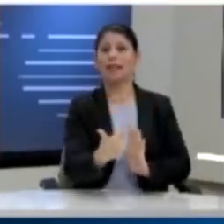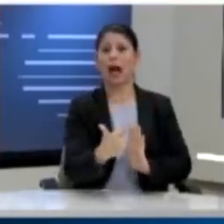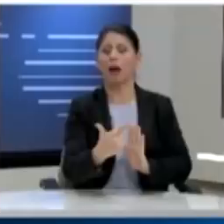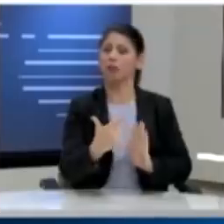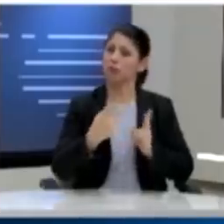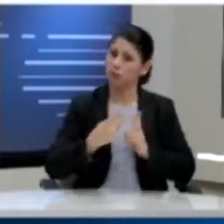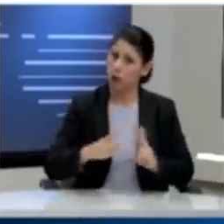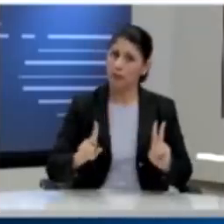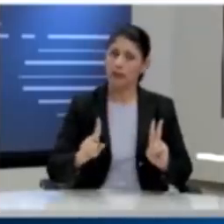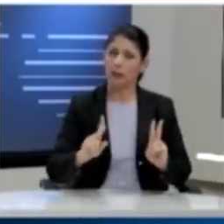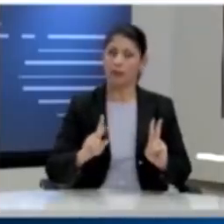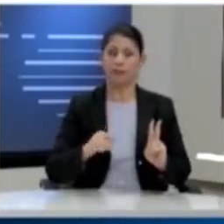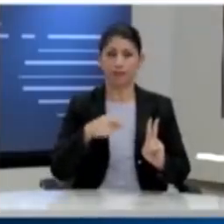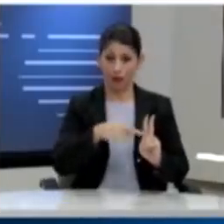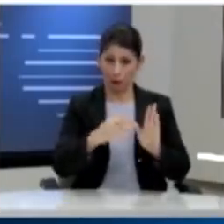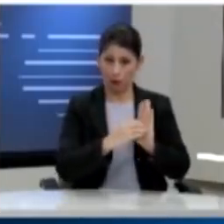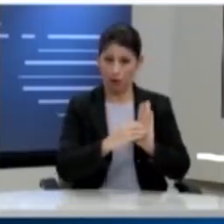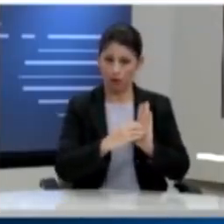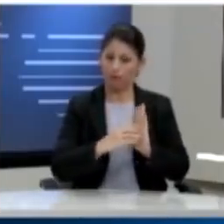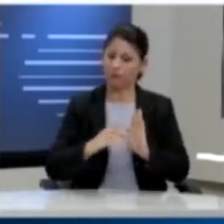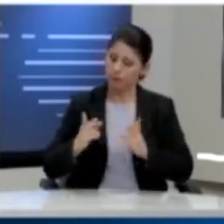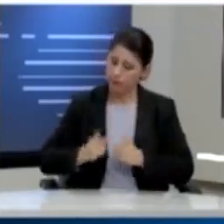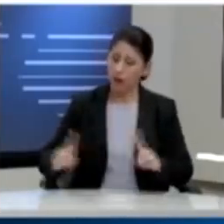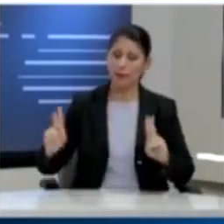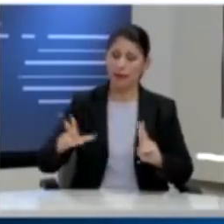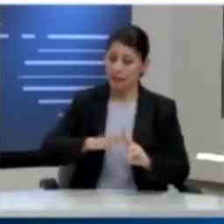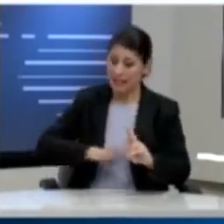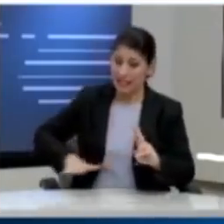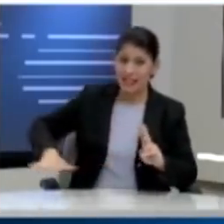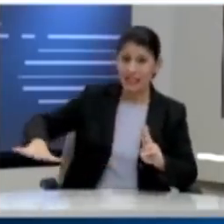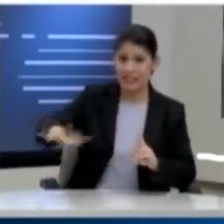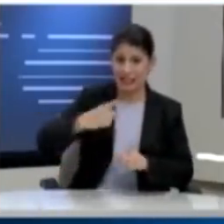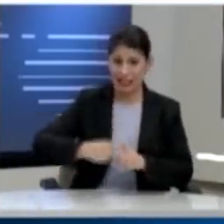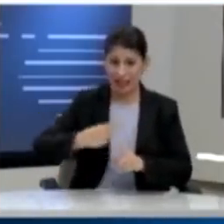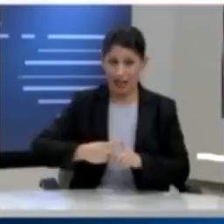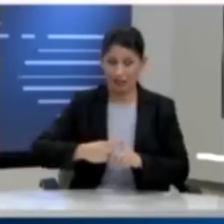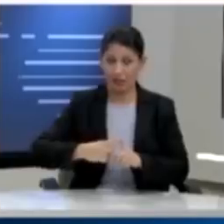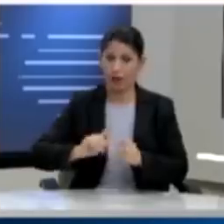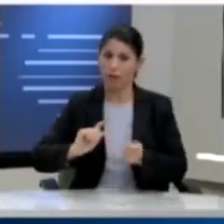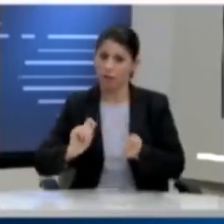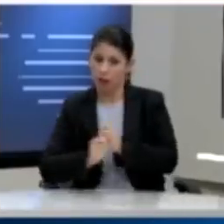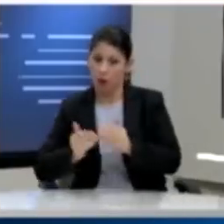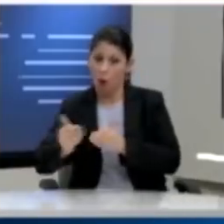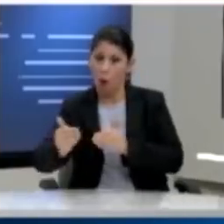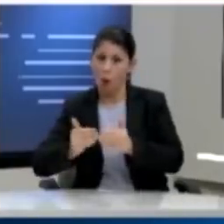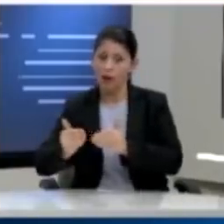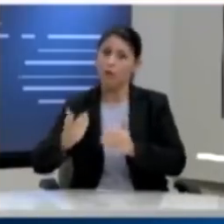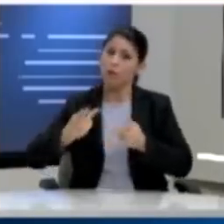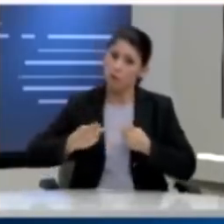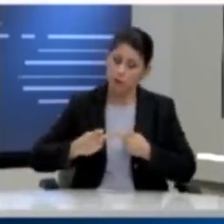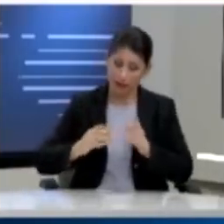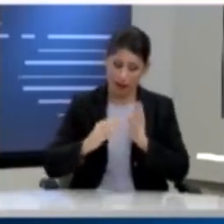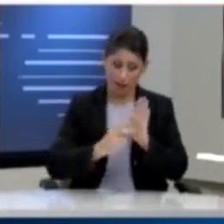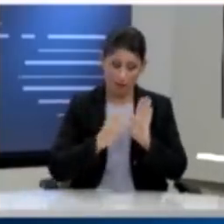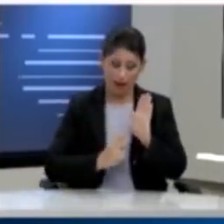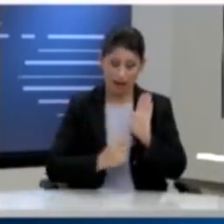που επιτρέπει την μεταβολή στα όρια του ελληνικού κράτους, καθώς και η παράγραφος 2 που επιτρέπει τη